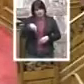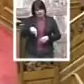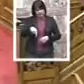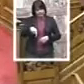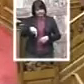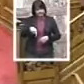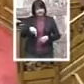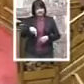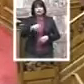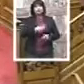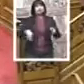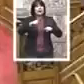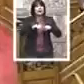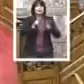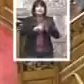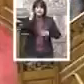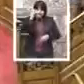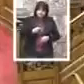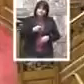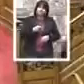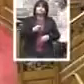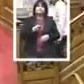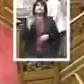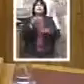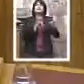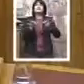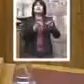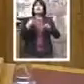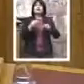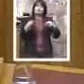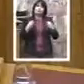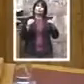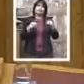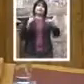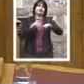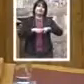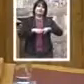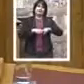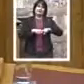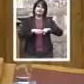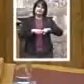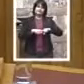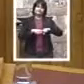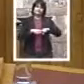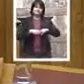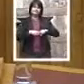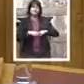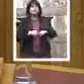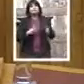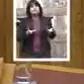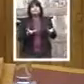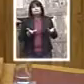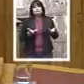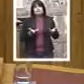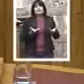αλλά κυρίως στον ελληνικό λαό. Έχετε συγκεκριμένο σχέδιο να ξεπουλήσετε τη χώρα, αλλά επειδή σας βγαίνει ακριβά, καθώς ακόμη